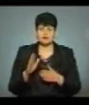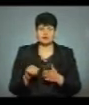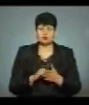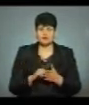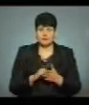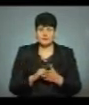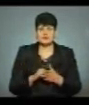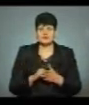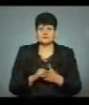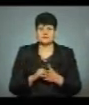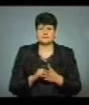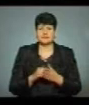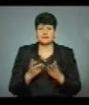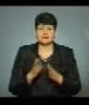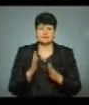знову ж таки, декілька